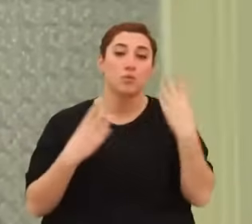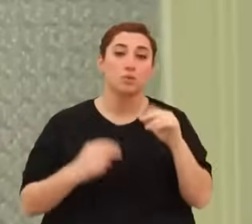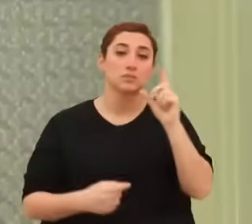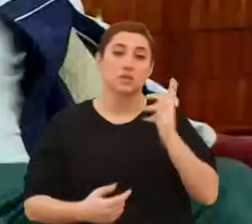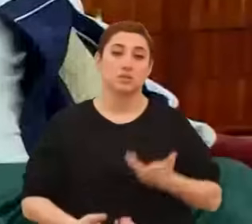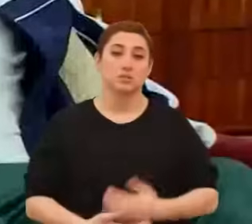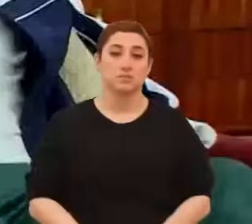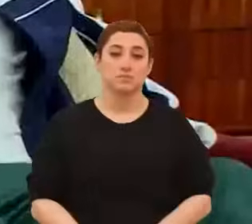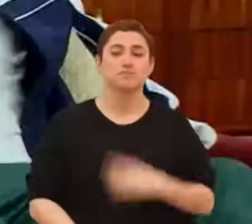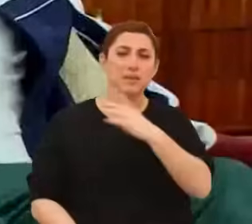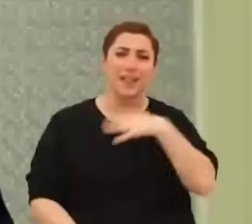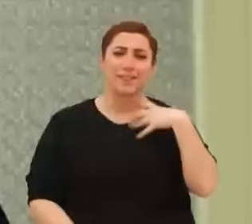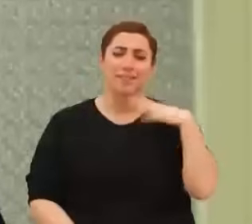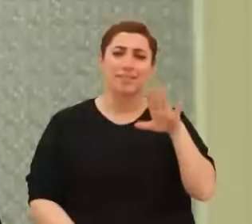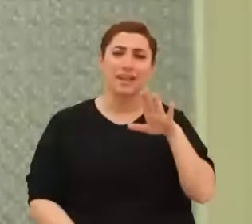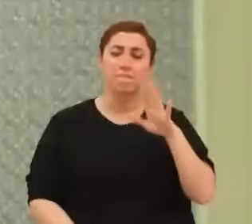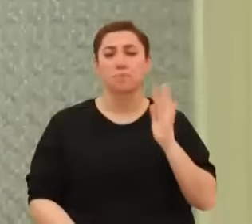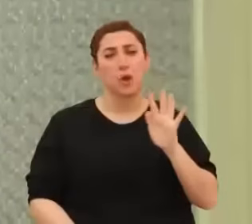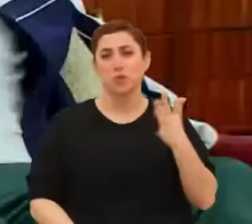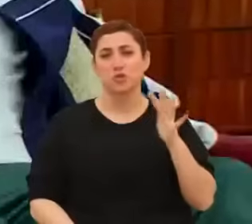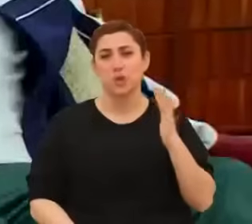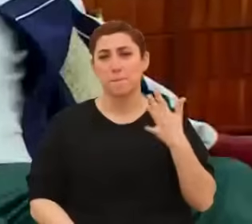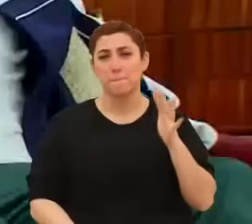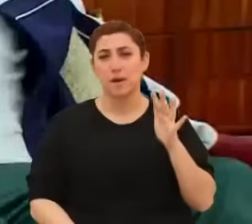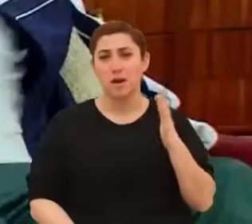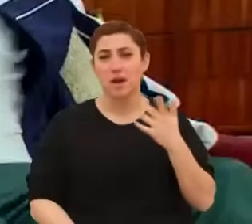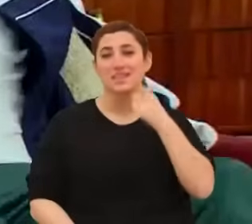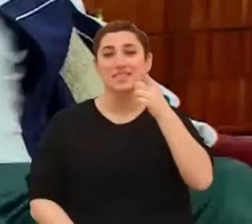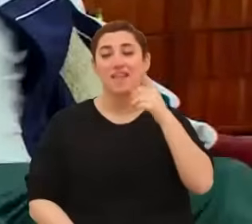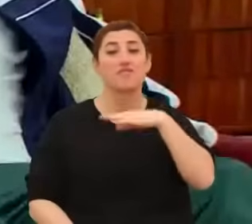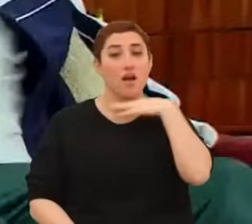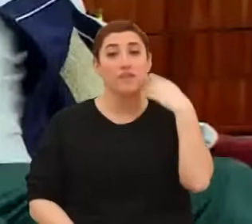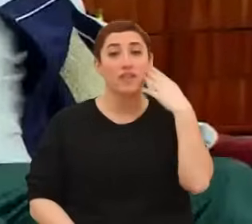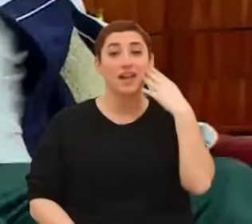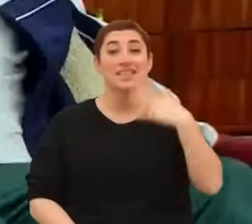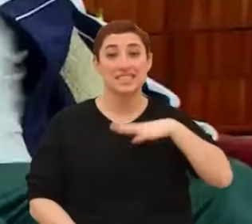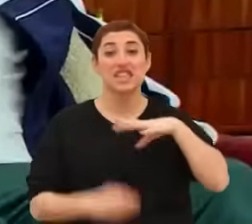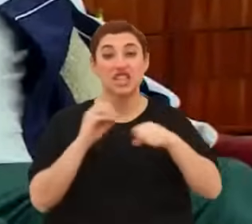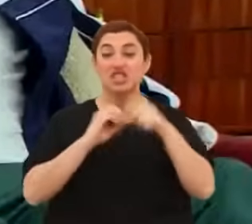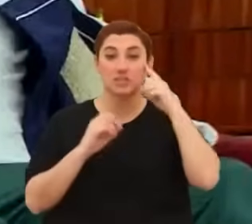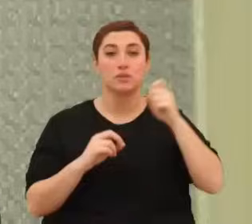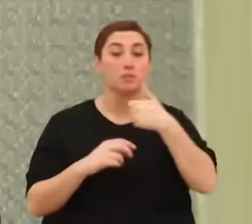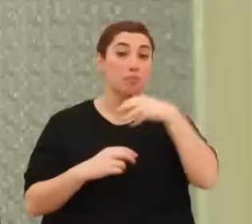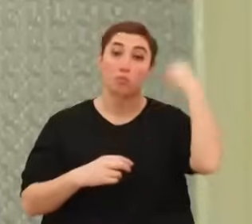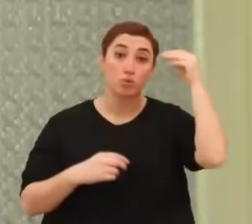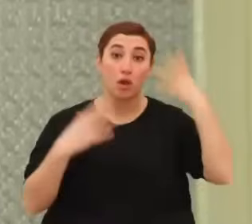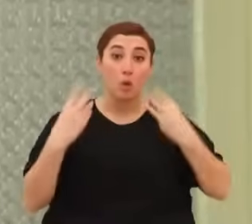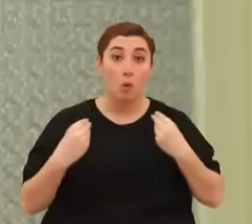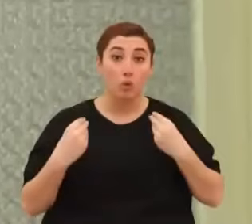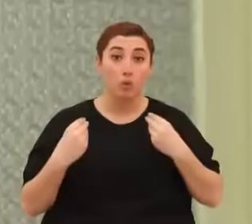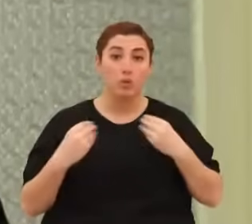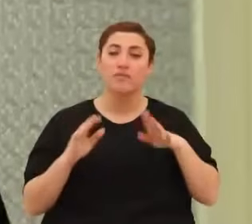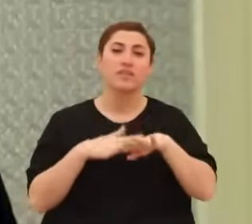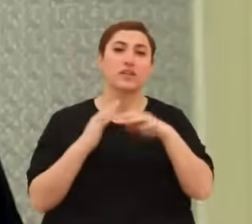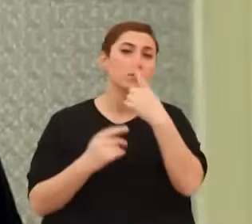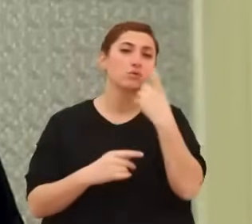yani. Anne, acaba sen adak adadığın için mi babam muhtar oldu?